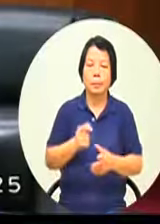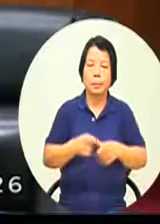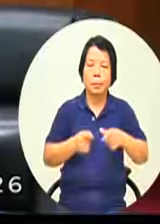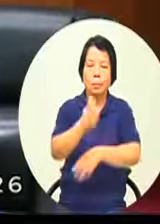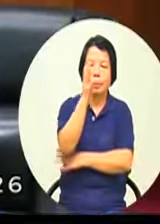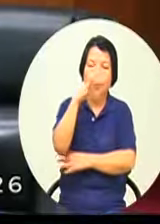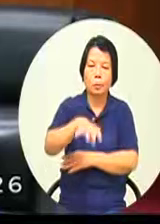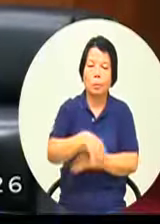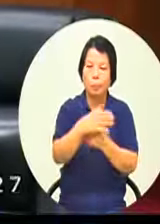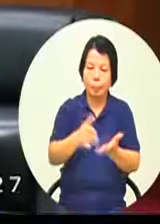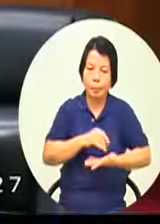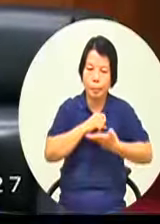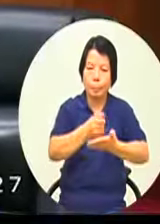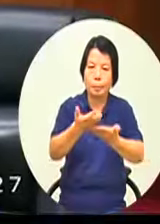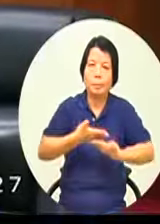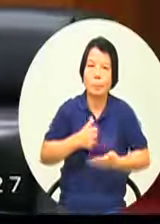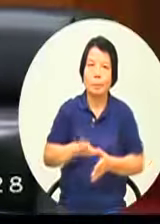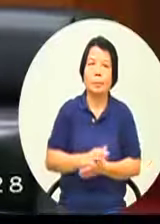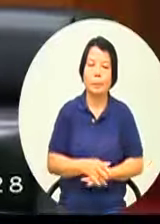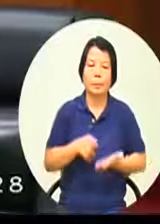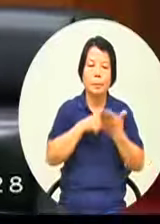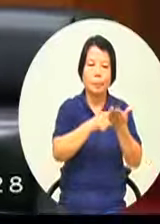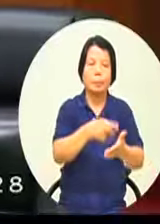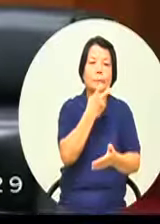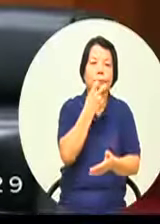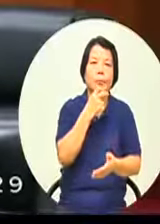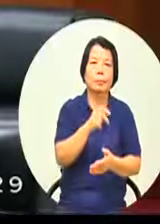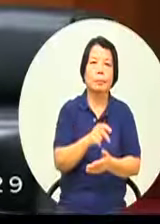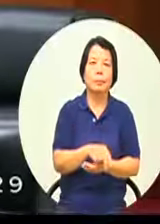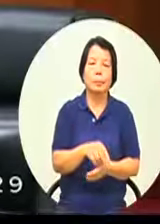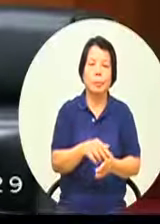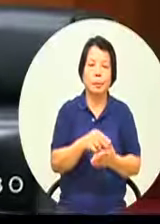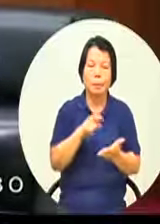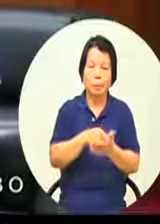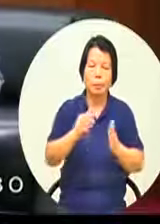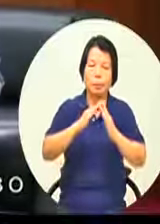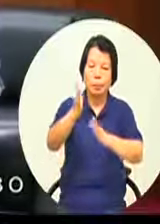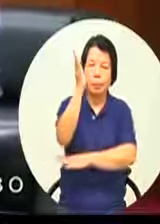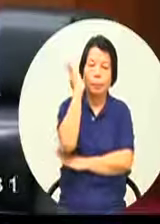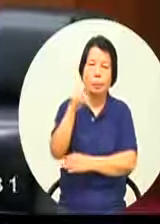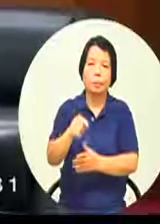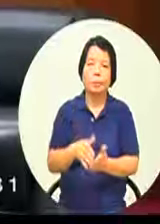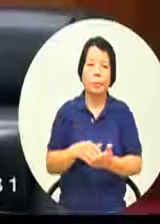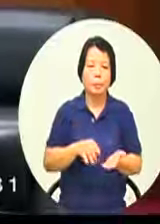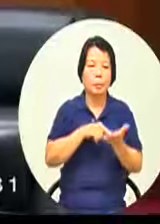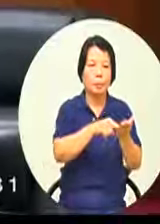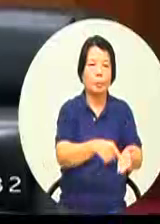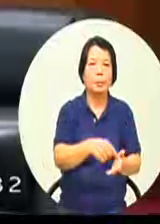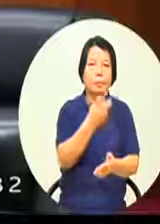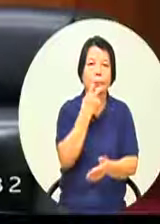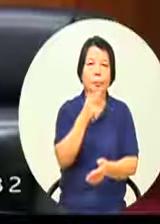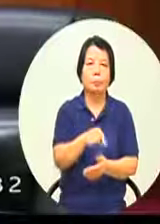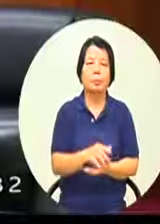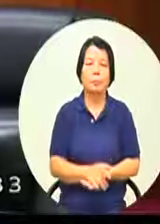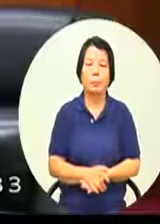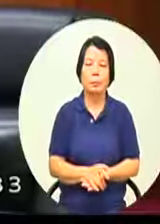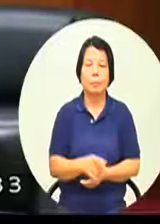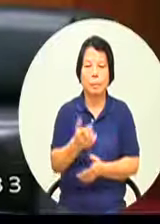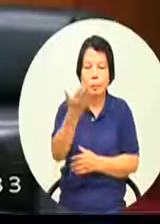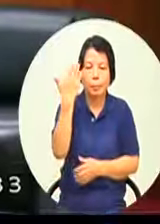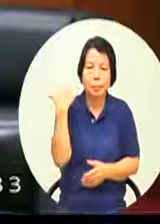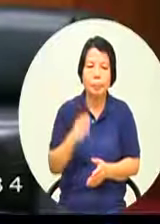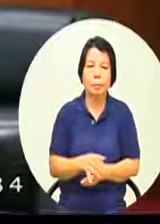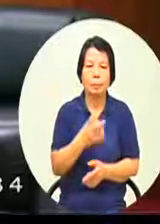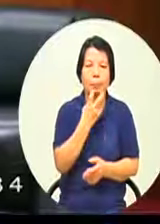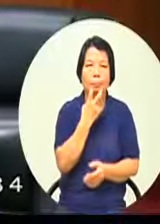了这一个建议案，然后也提到中央。透过我们市府了哈，然后提到中央，但是当初的中